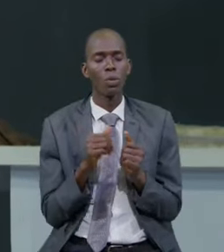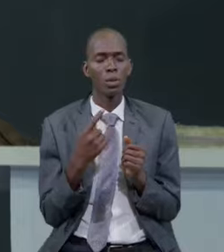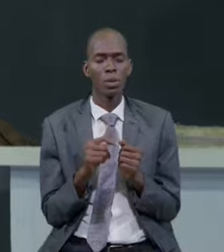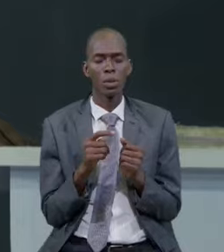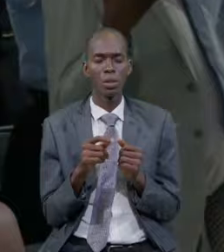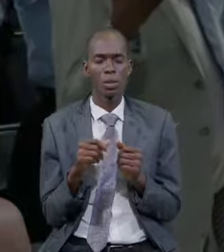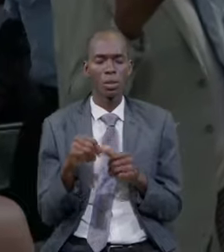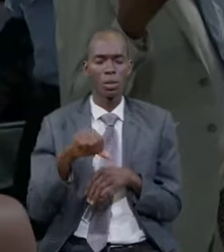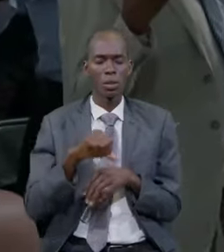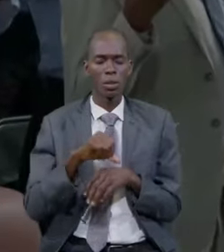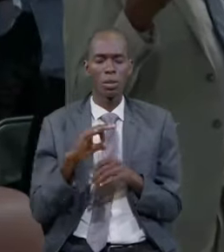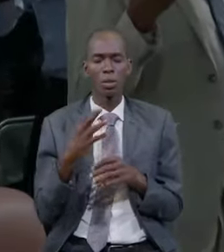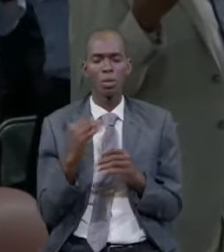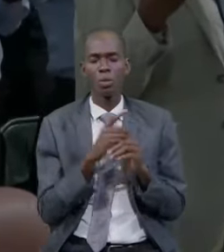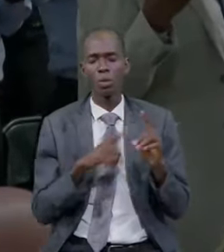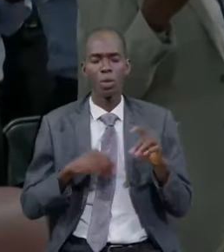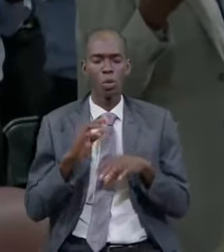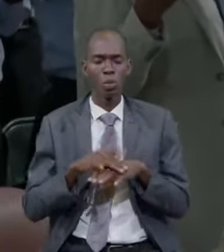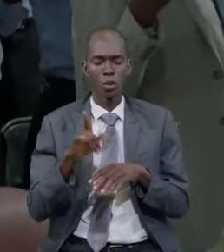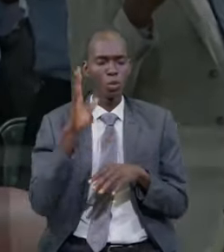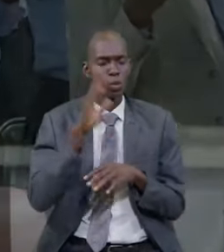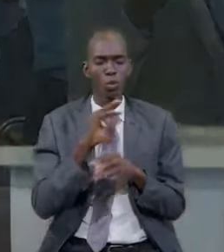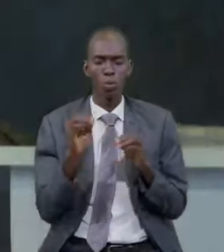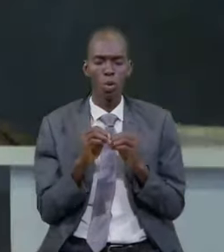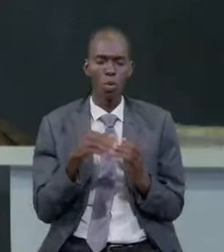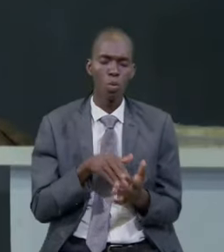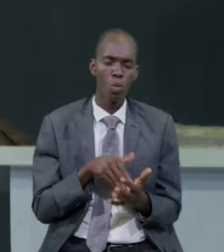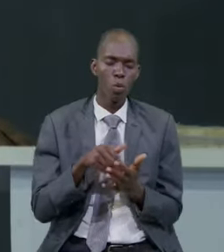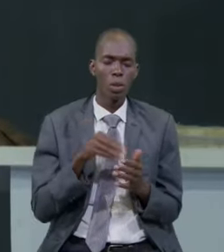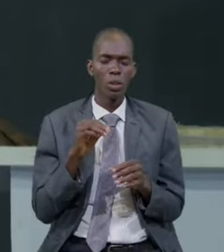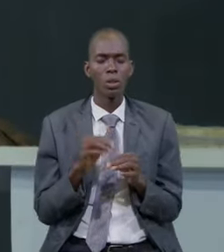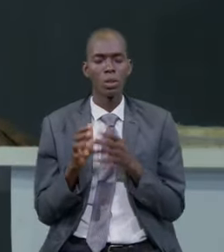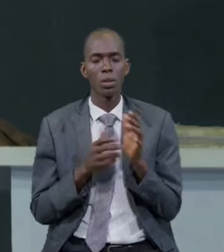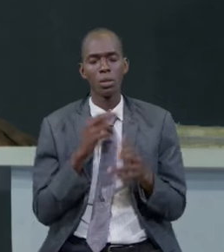Que l'onction vienne sur ta vie, tu seras plus faible.